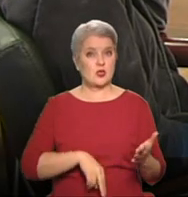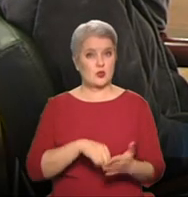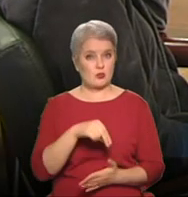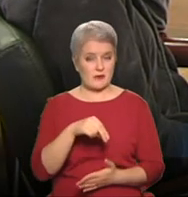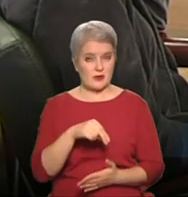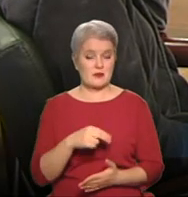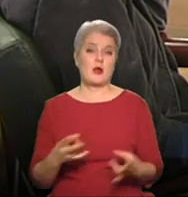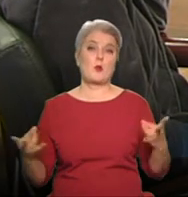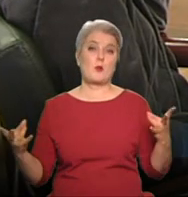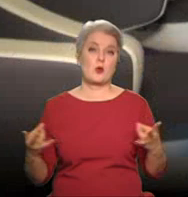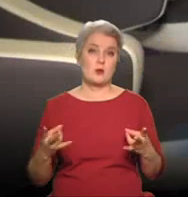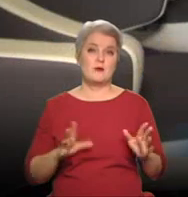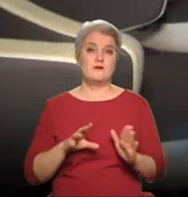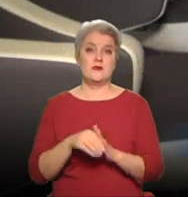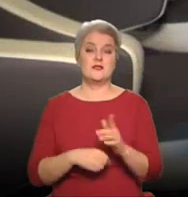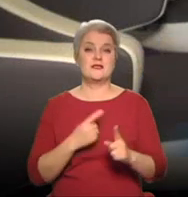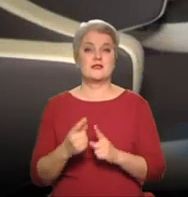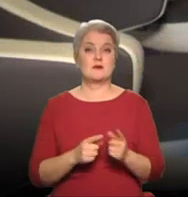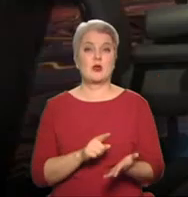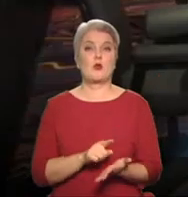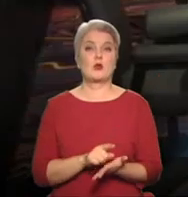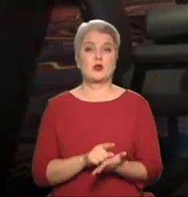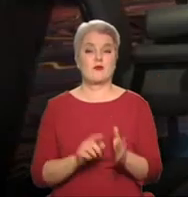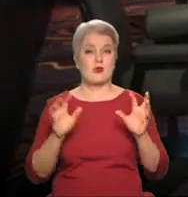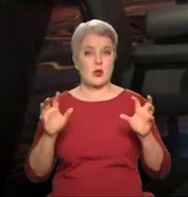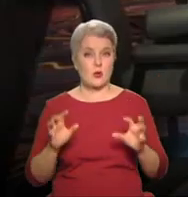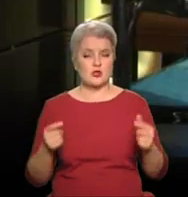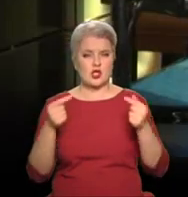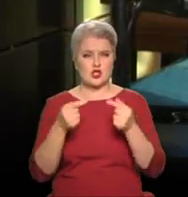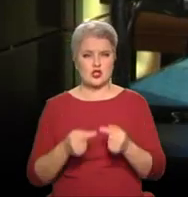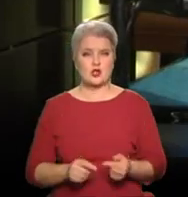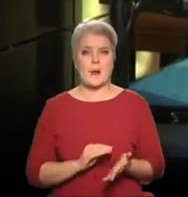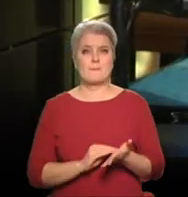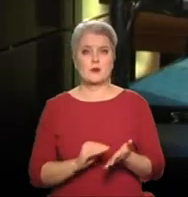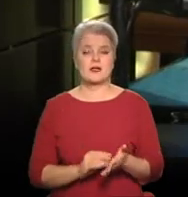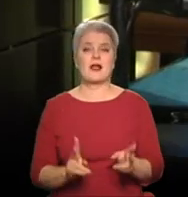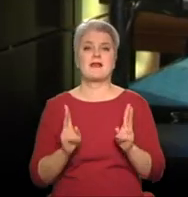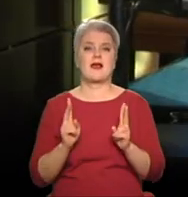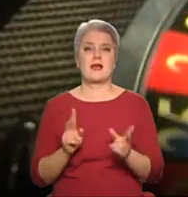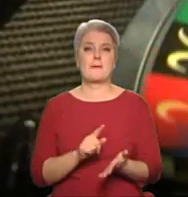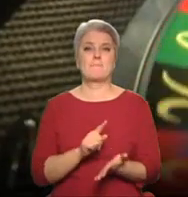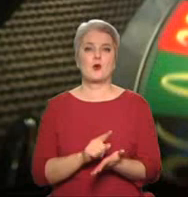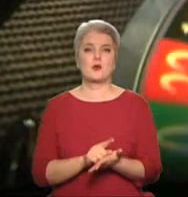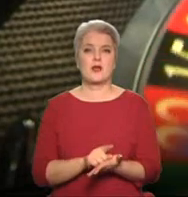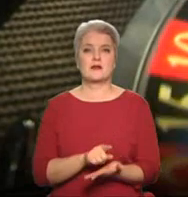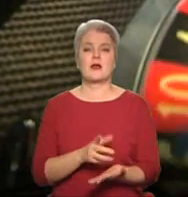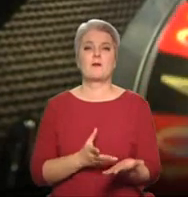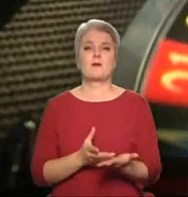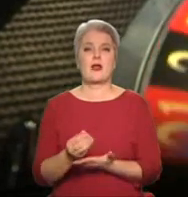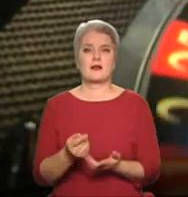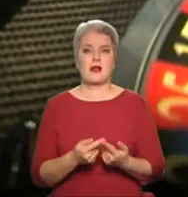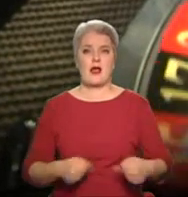Рудий, потрібно внести зміни до податкового кодексу і чітко прописати, які податки повинна платити галузь. Поки що на